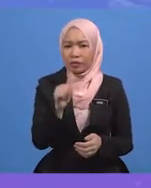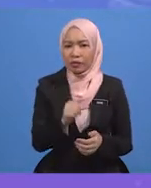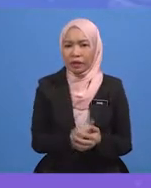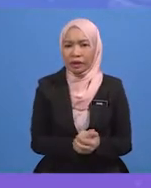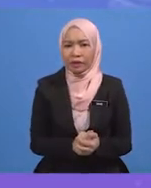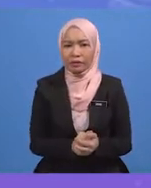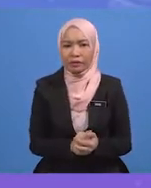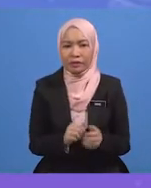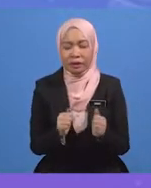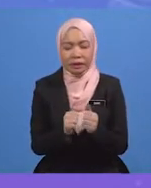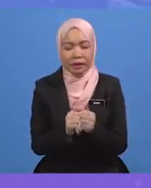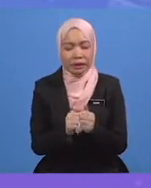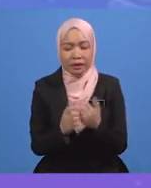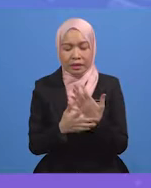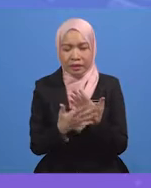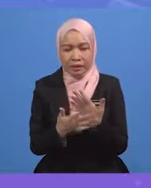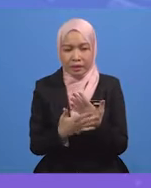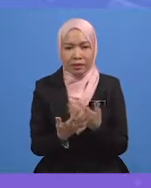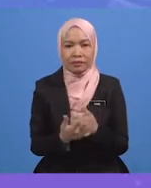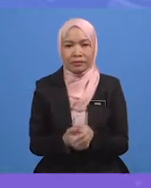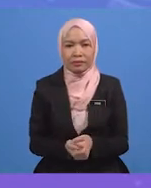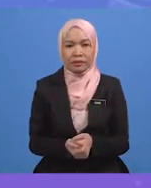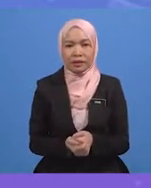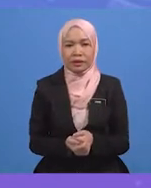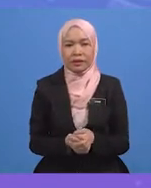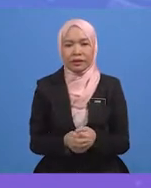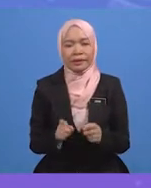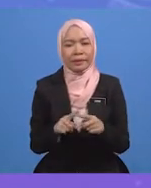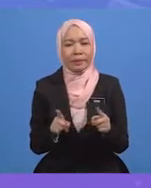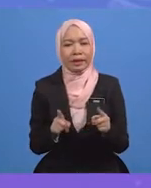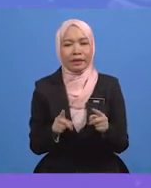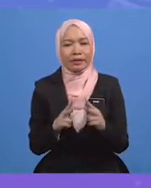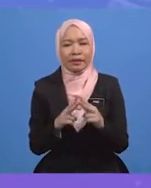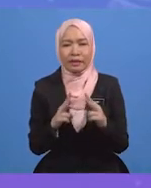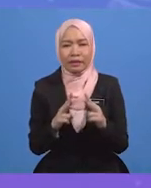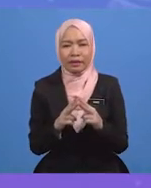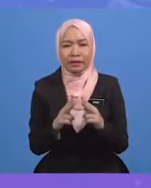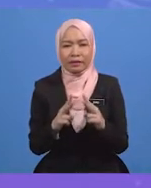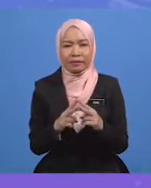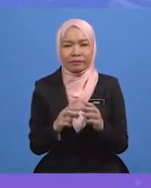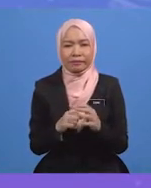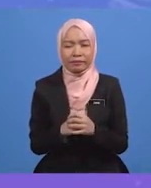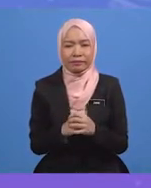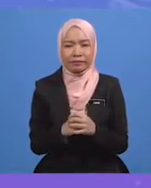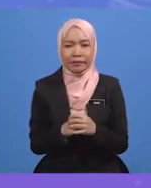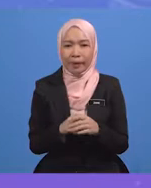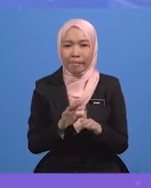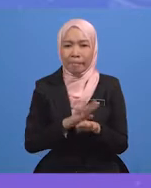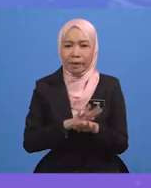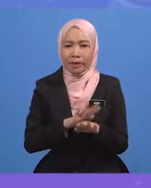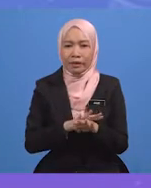merah. Perjuangan dalam dunia dakwah dan politik yang dilaluinya penuh dengan onak dan